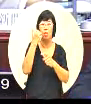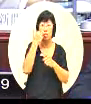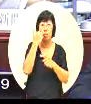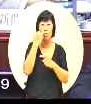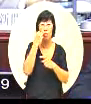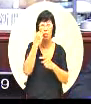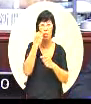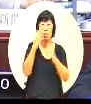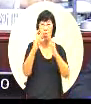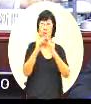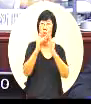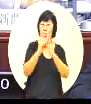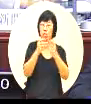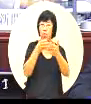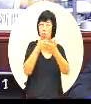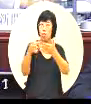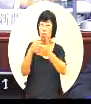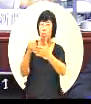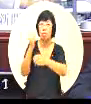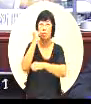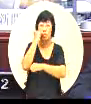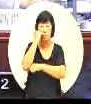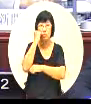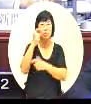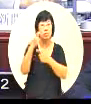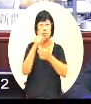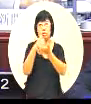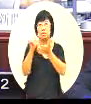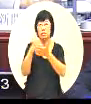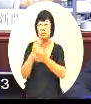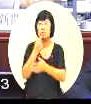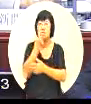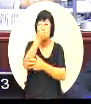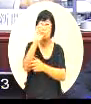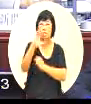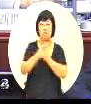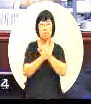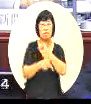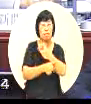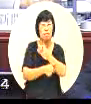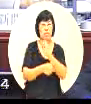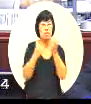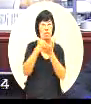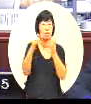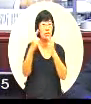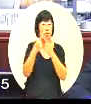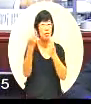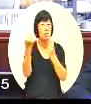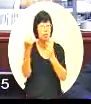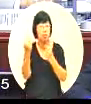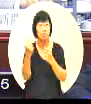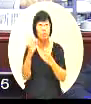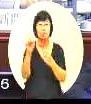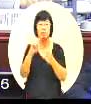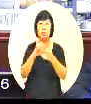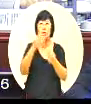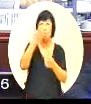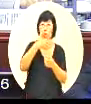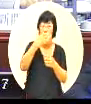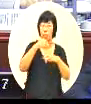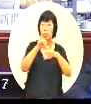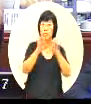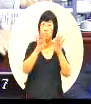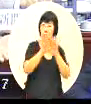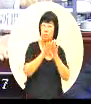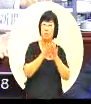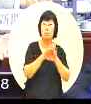应该不是来估计高雄人口唯一的一个方式。咱高雄市有平湖的问题，有金门的问